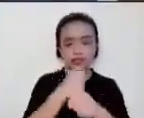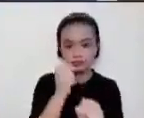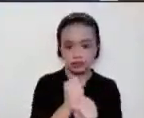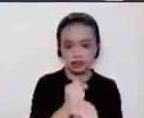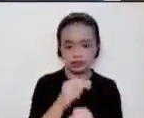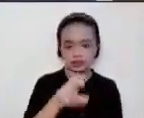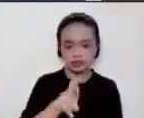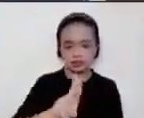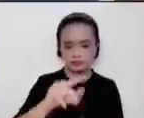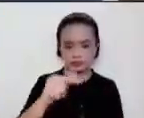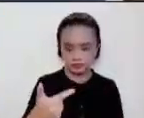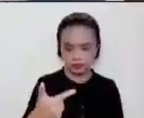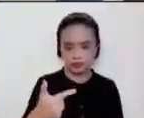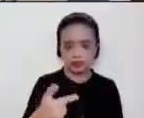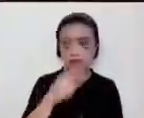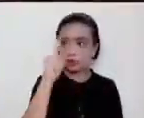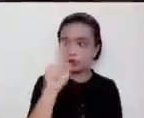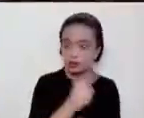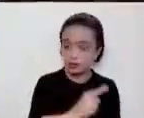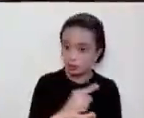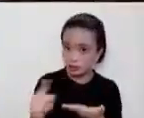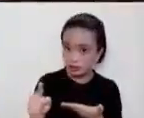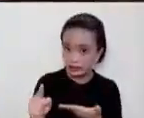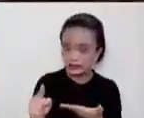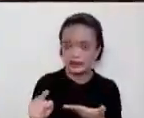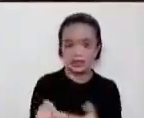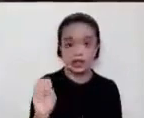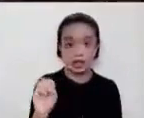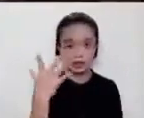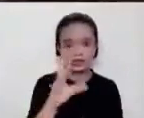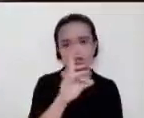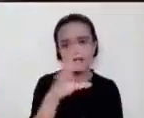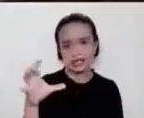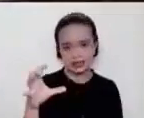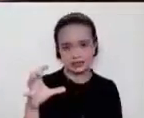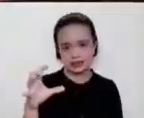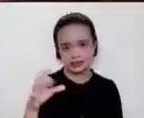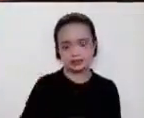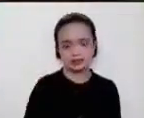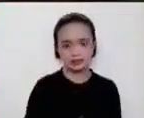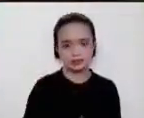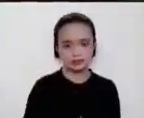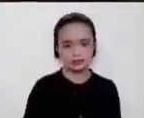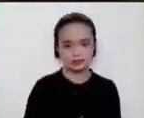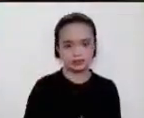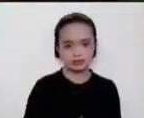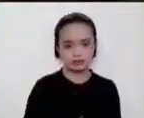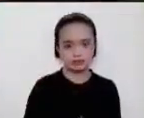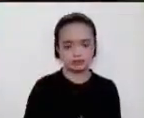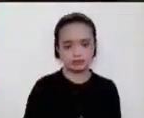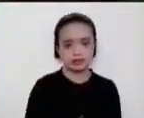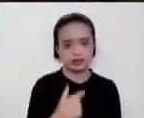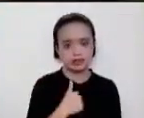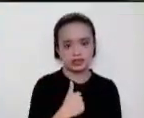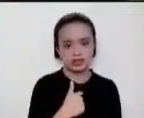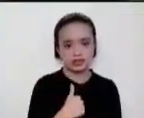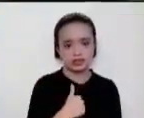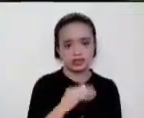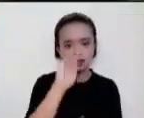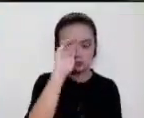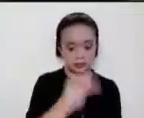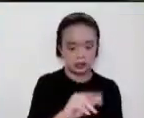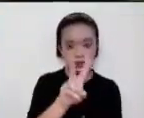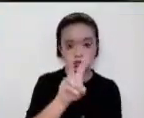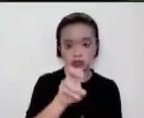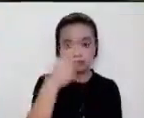sa isang linggo, nakaka-800 po kami nakakapag. Magbabawas na po ako ng 200 para may pambayad po